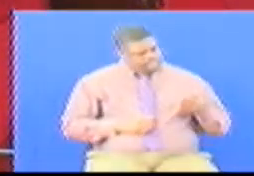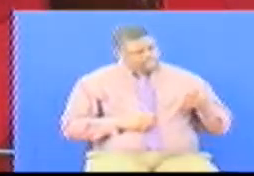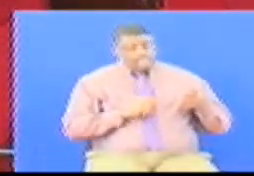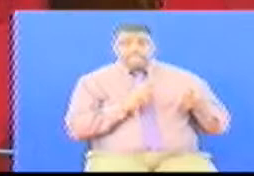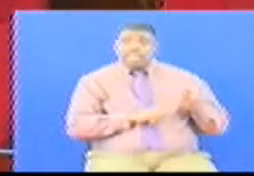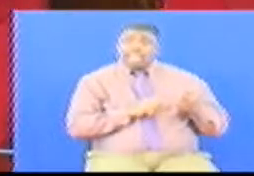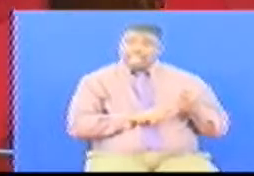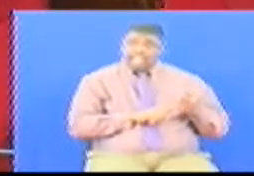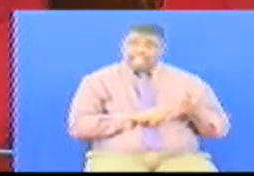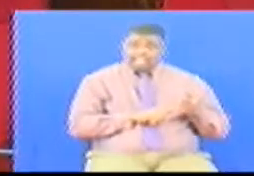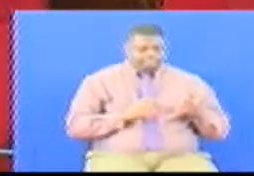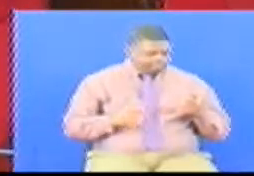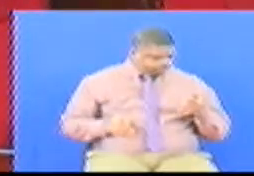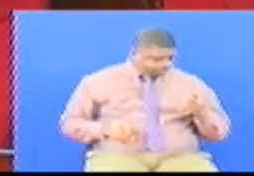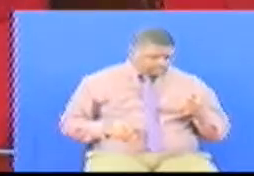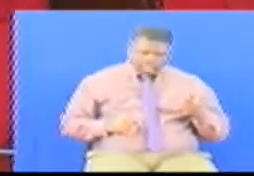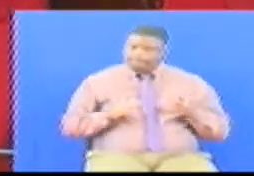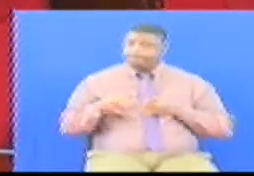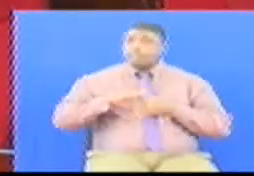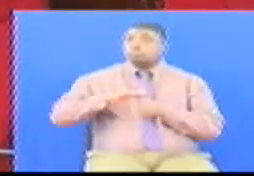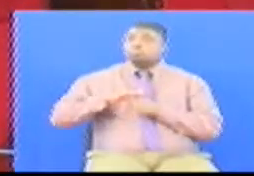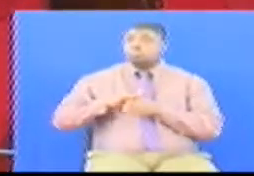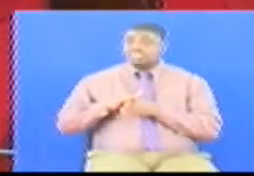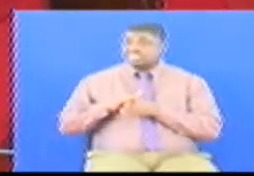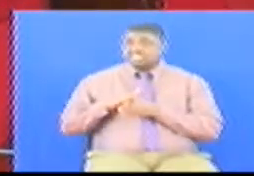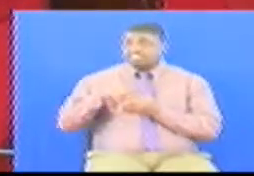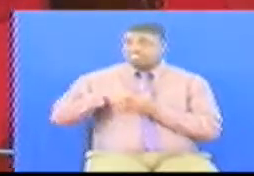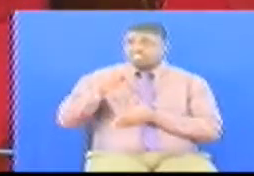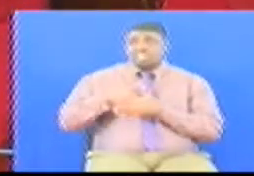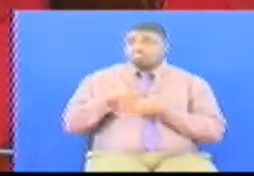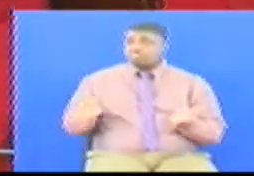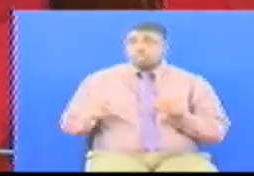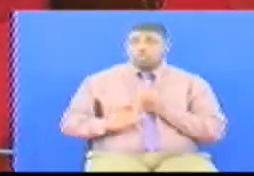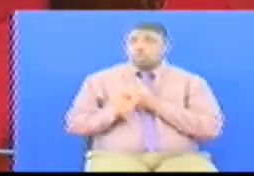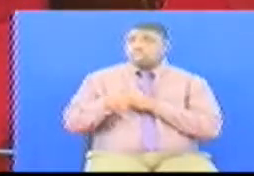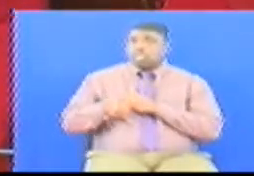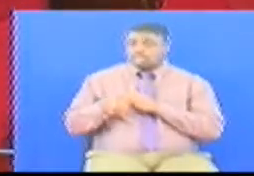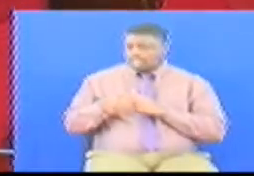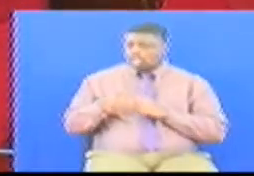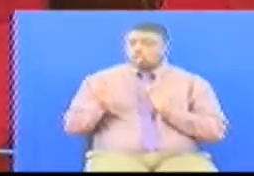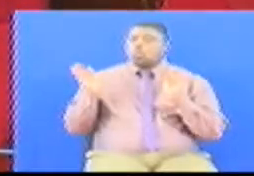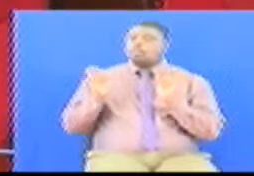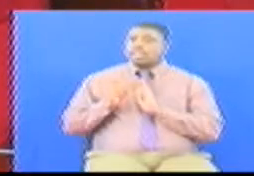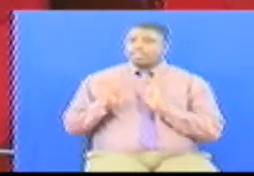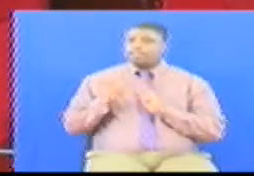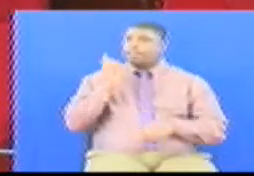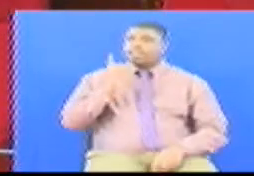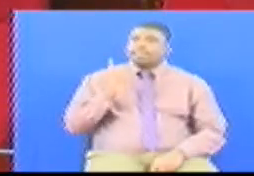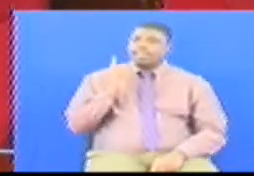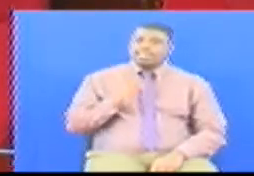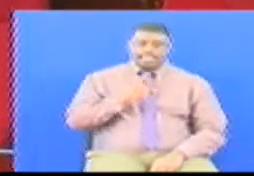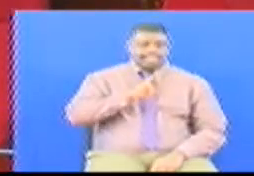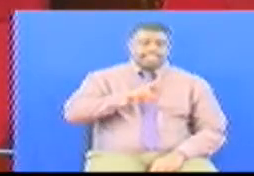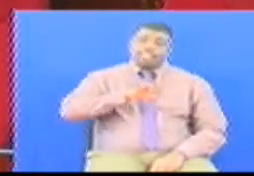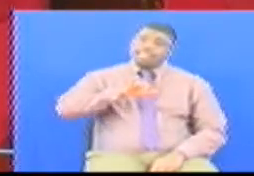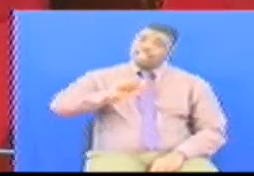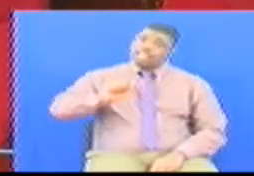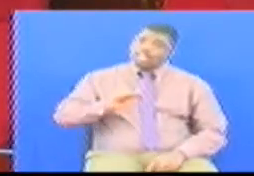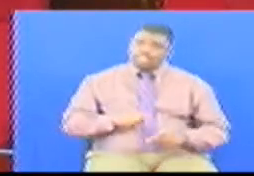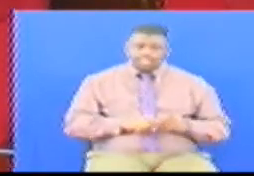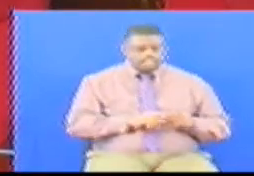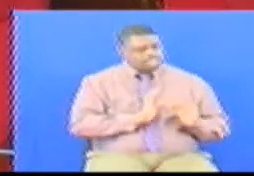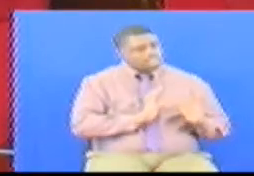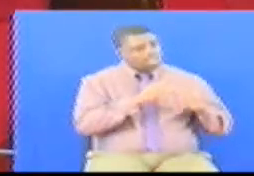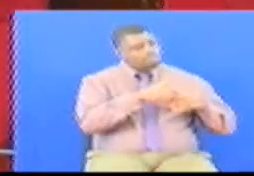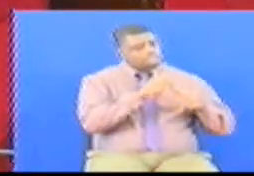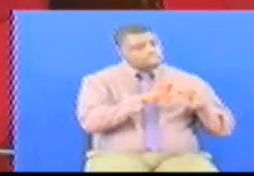yasiyo na manufaa ya shilingi bilioni 1 kwa wakala wa umeme REA. Mheshimiwa Speaker, uchambuzi wa kamati katika